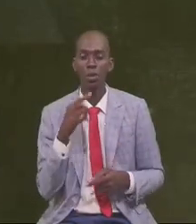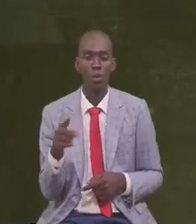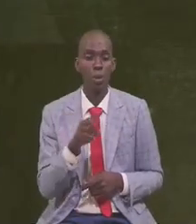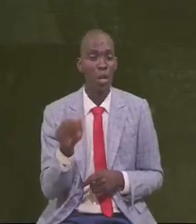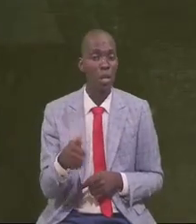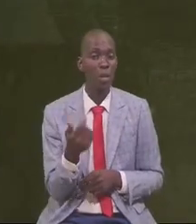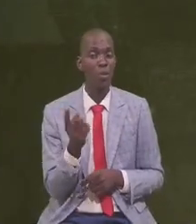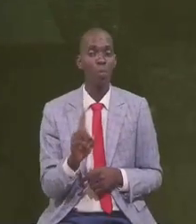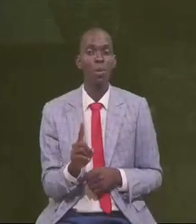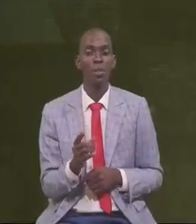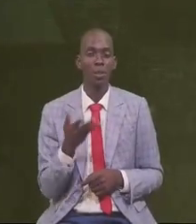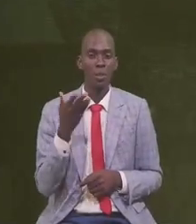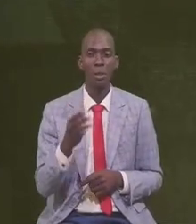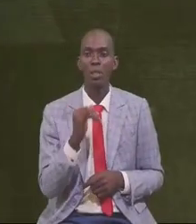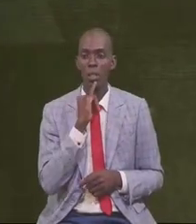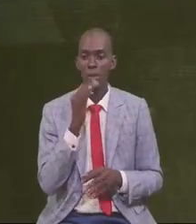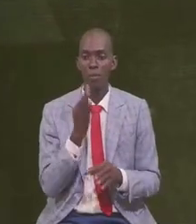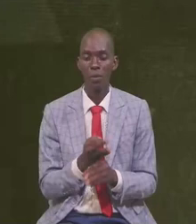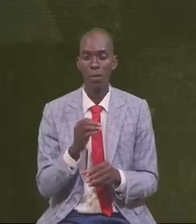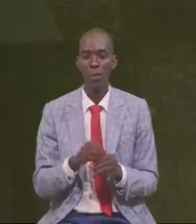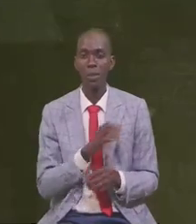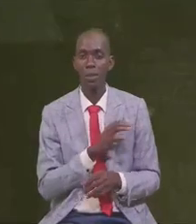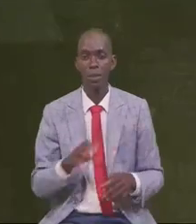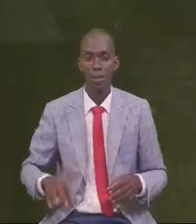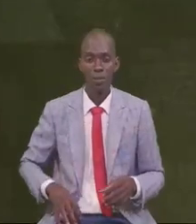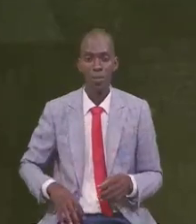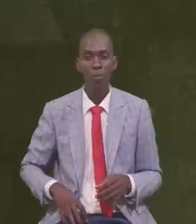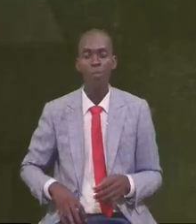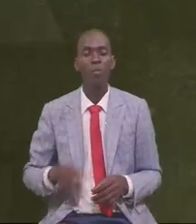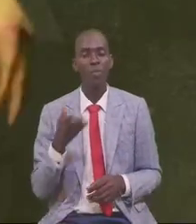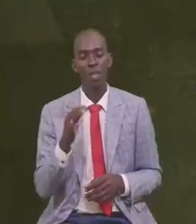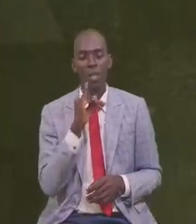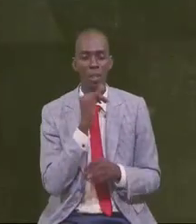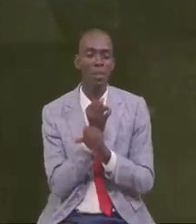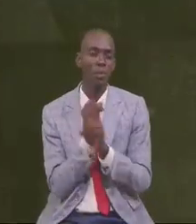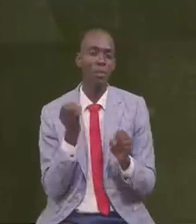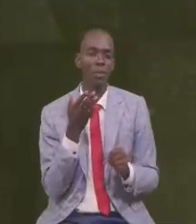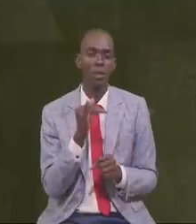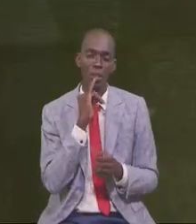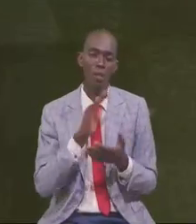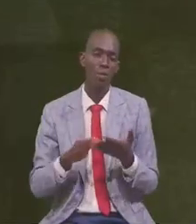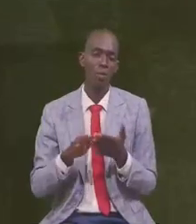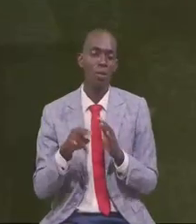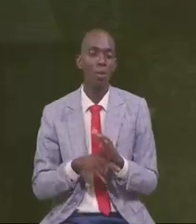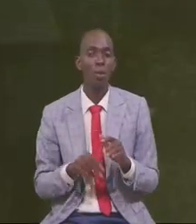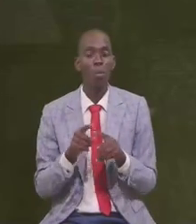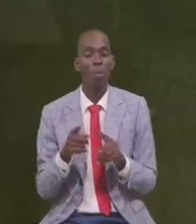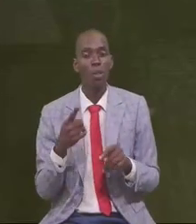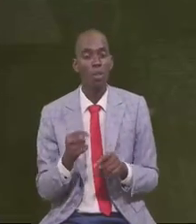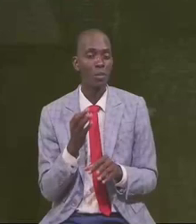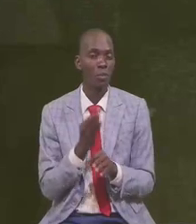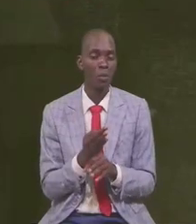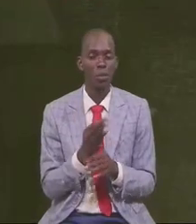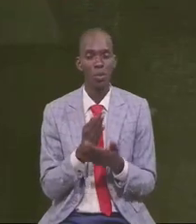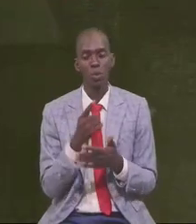a la foi en Christ, il y a le salut, il y a le pardon. Mais la foi, quelqu'un dit,